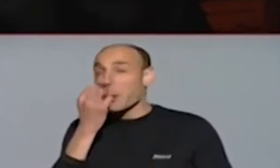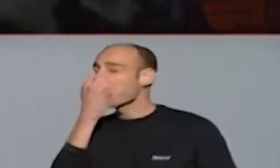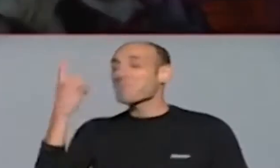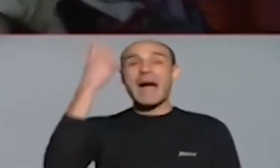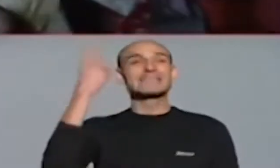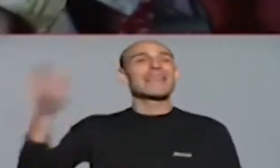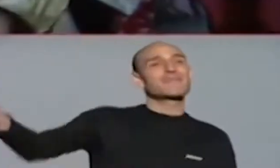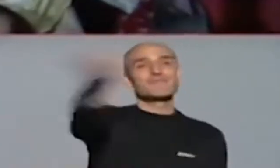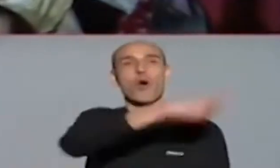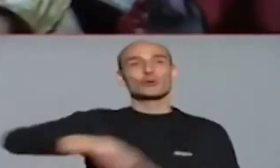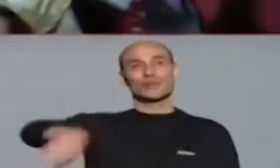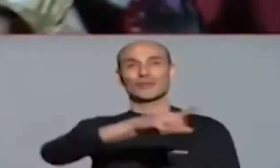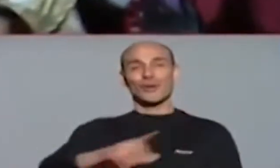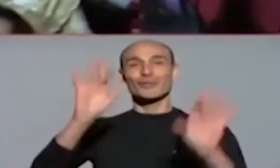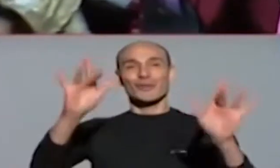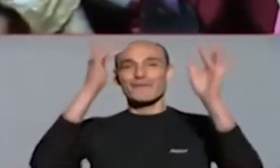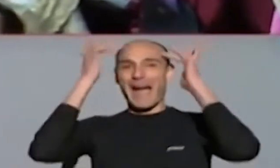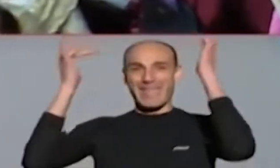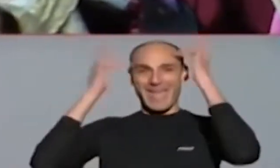els fallers!